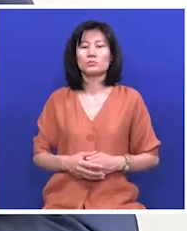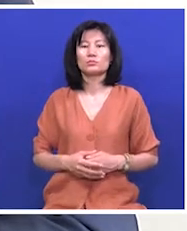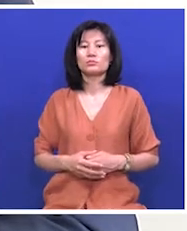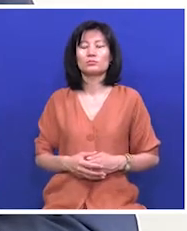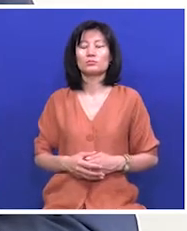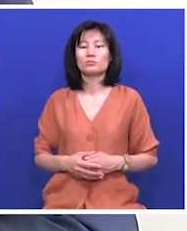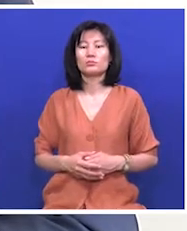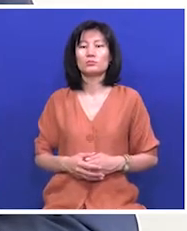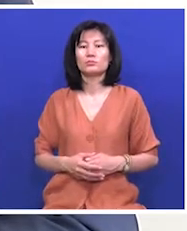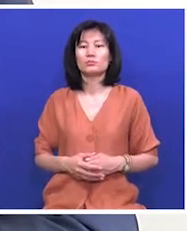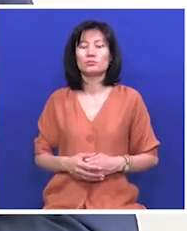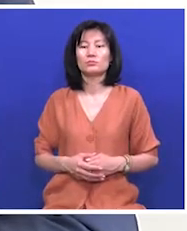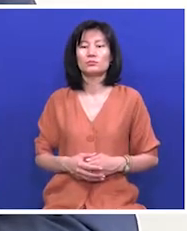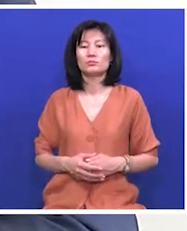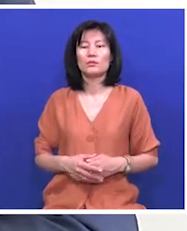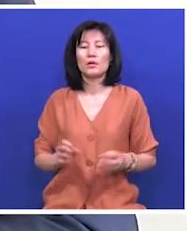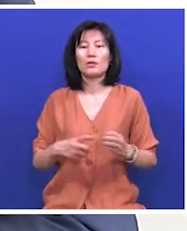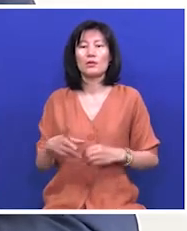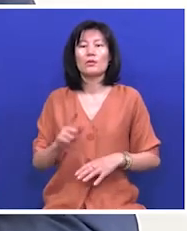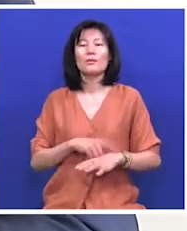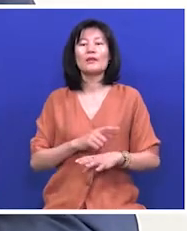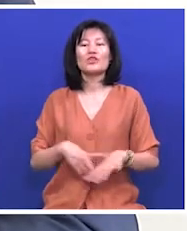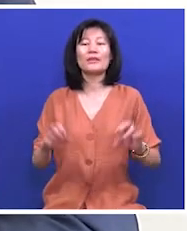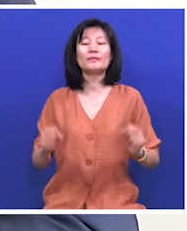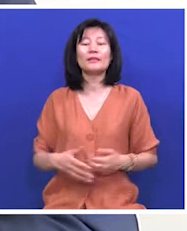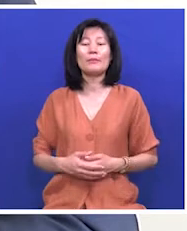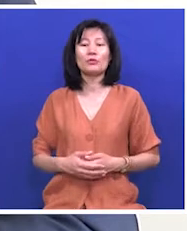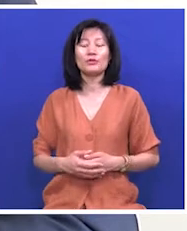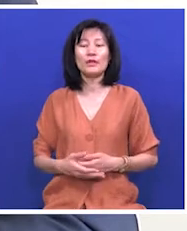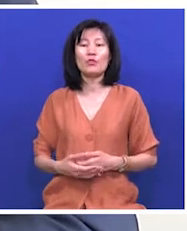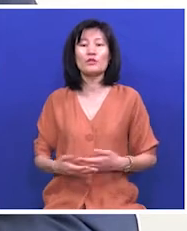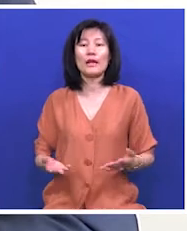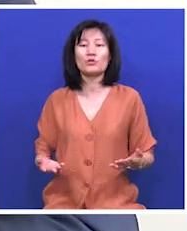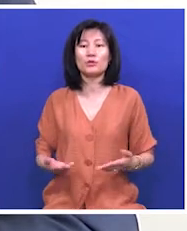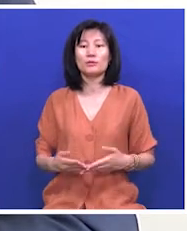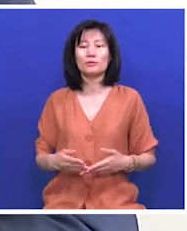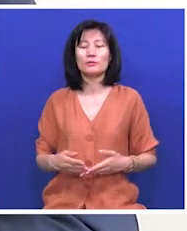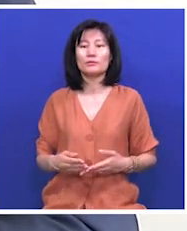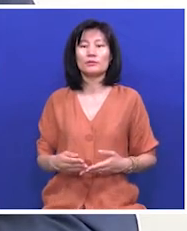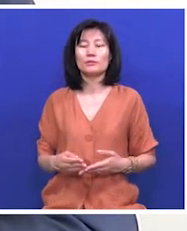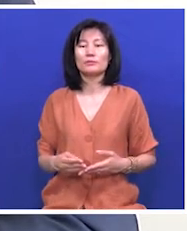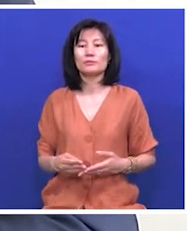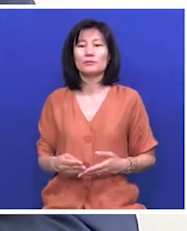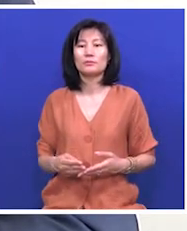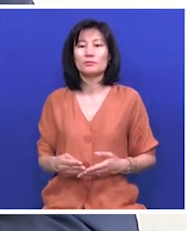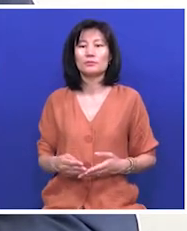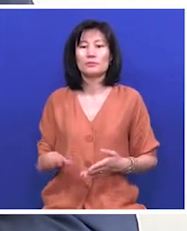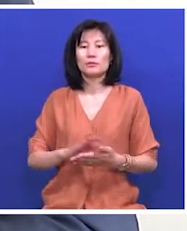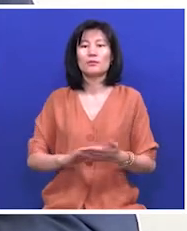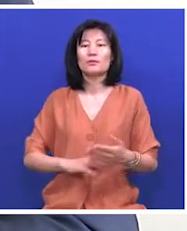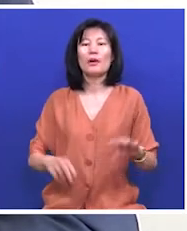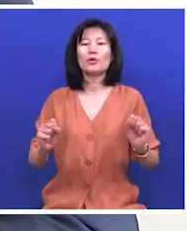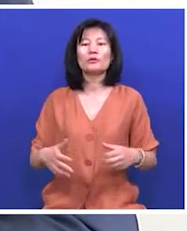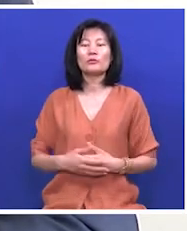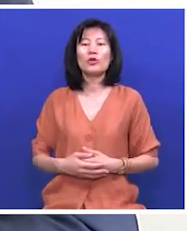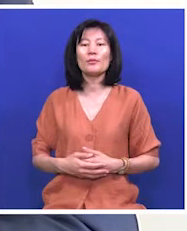1 сағаттың ішінде хабар берілу керек. Сосын 12 сағаттың ішінде бізге қағаз жүзінде